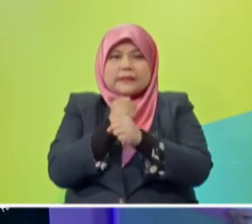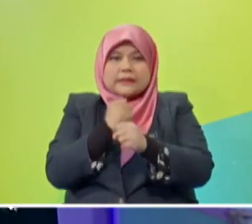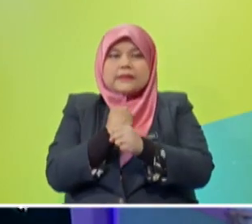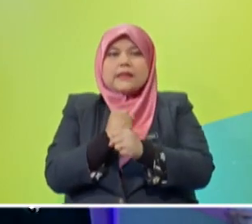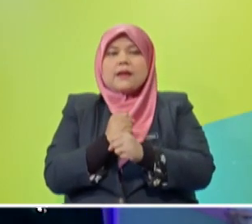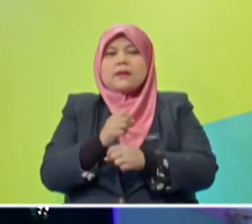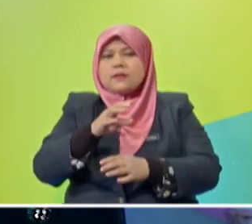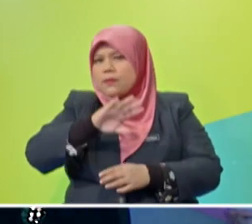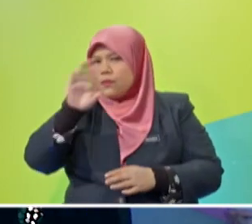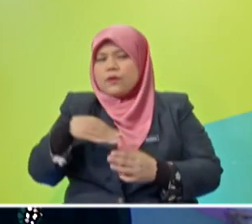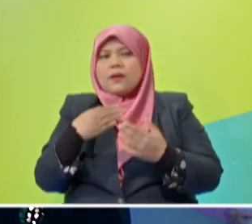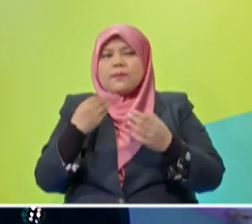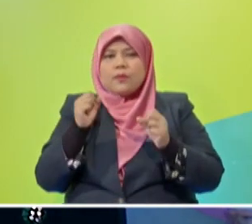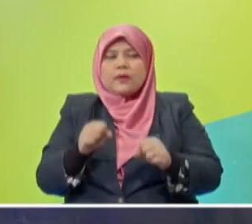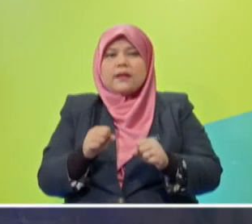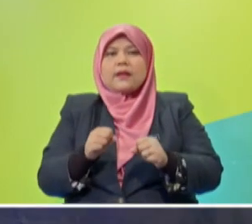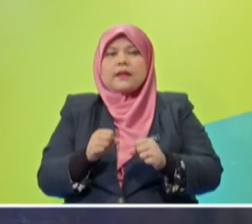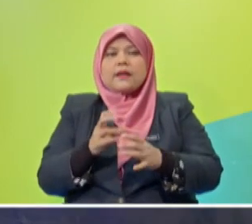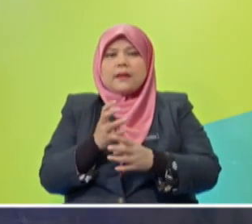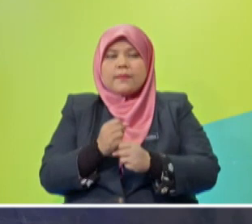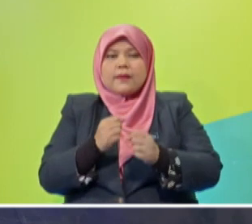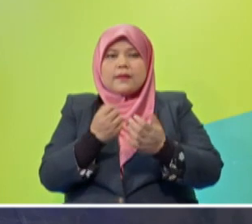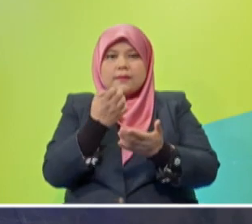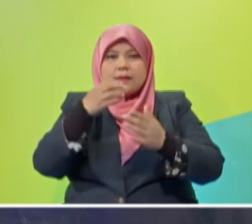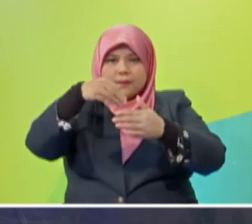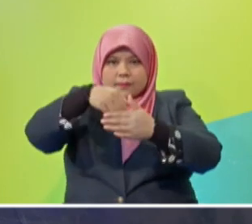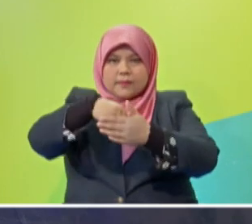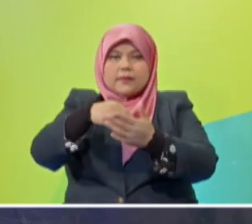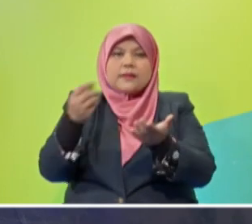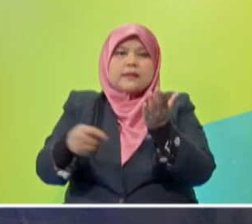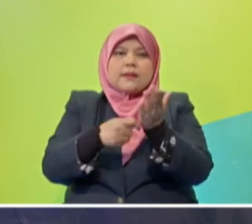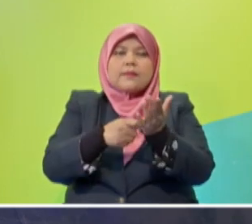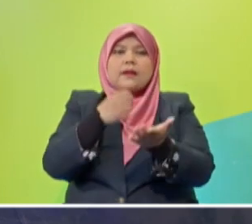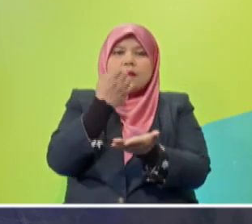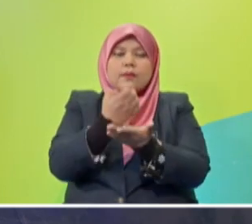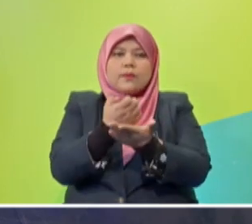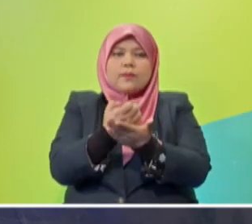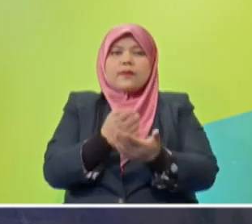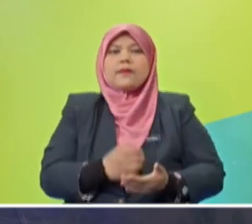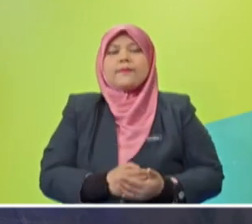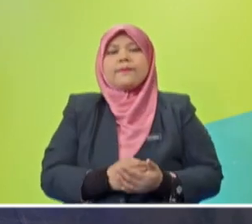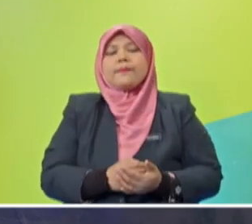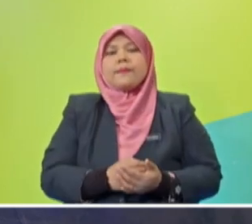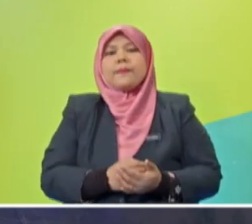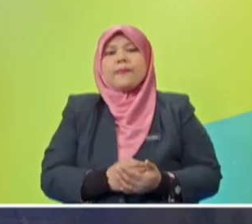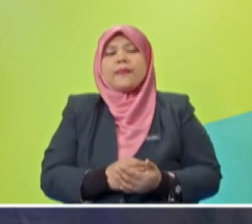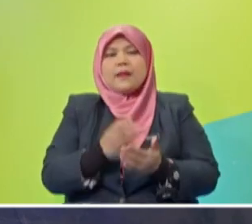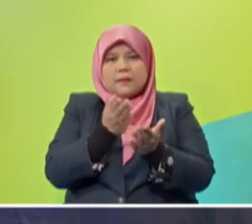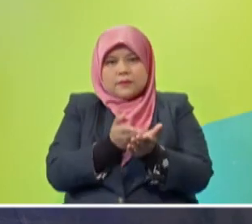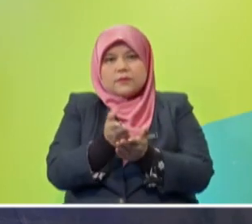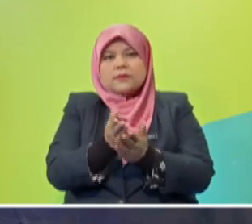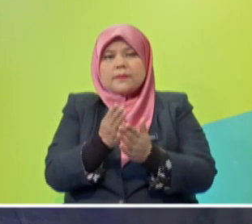kerja disebabkan kegiatan ekonomi yang sedang meningkat naik. Ya, betul. Okey, kita teruskan. Okey, seterusnya adalah